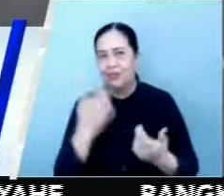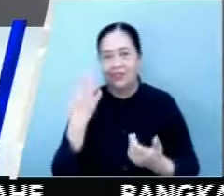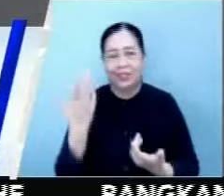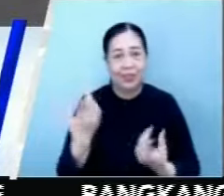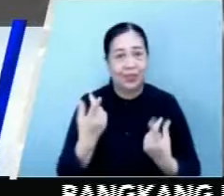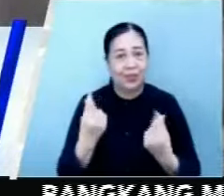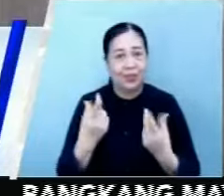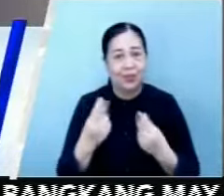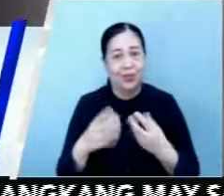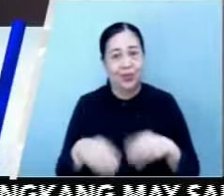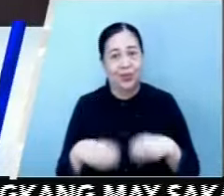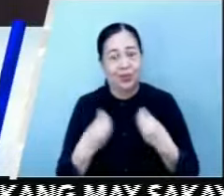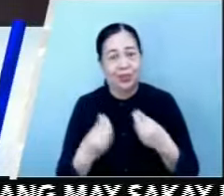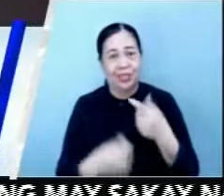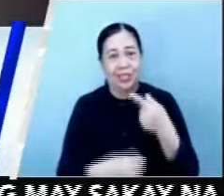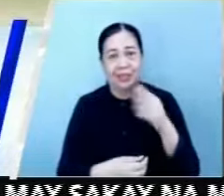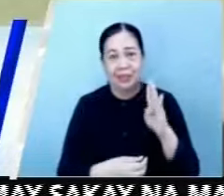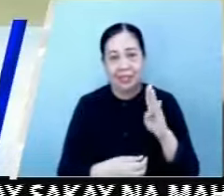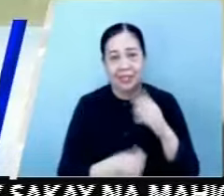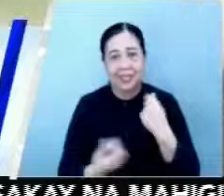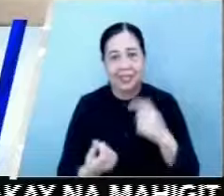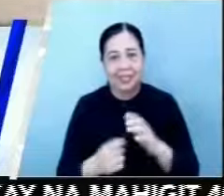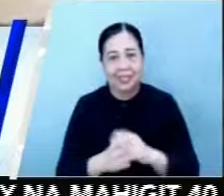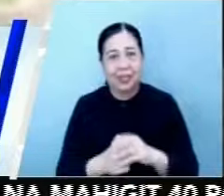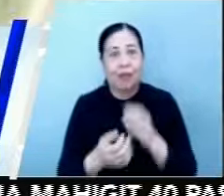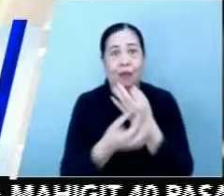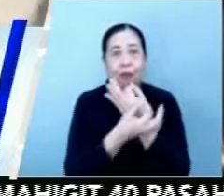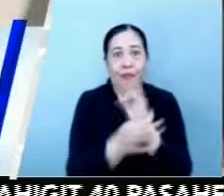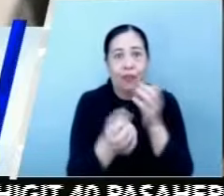pampa-GV, mga freebie.